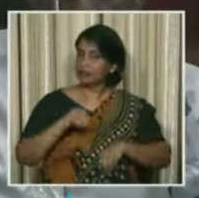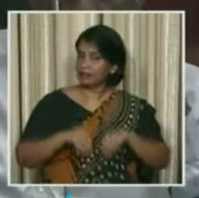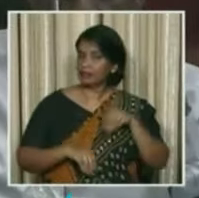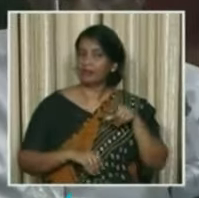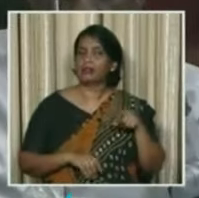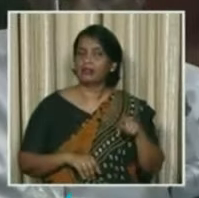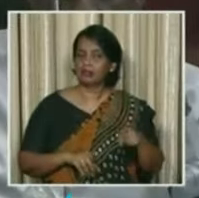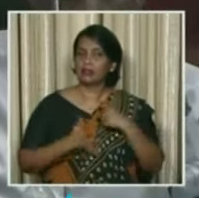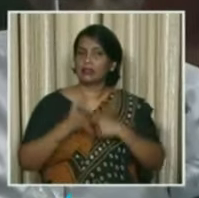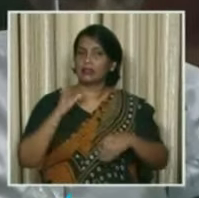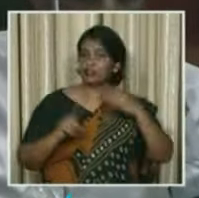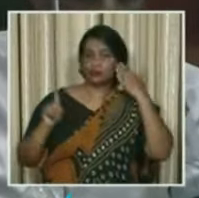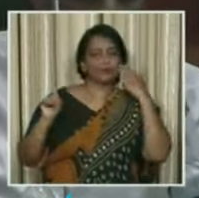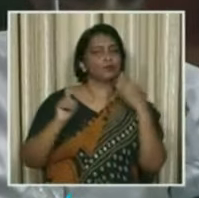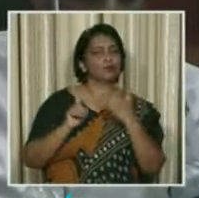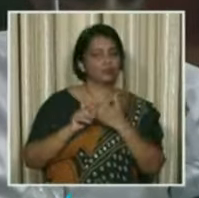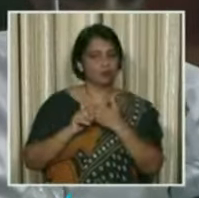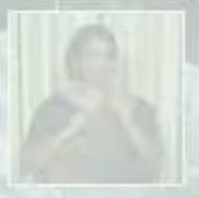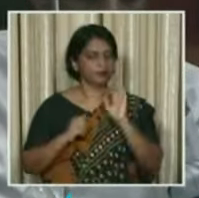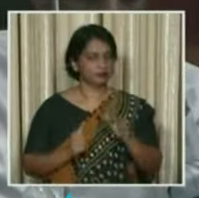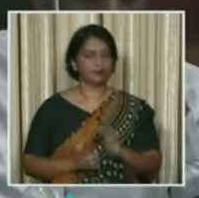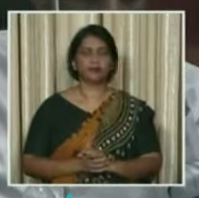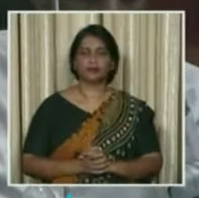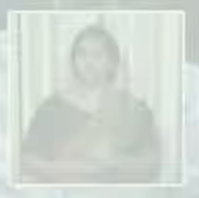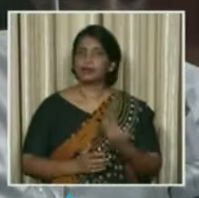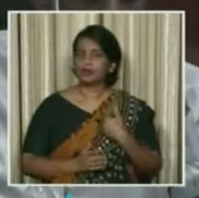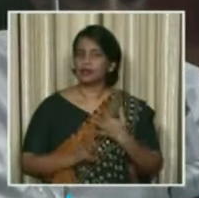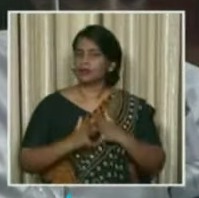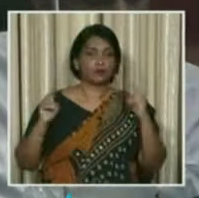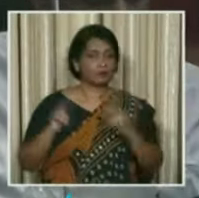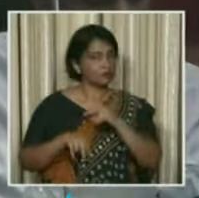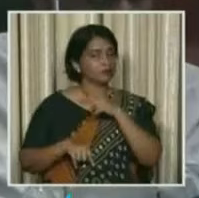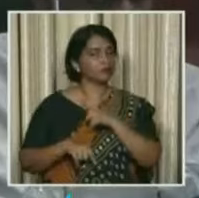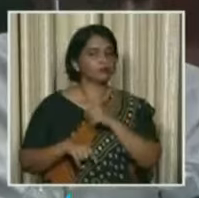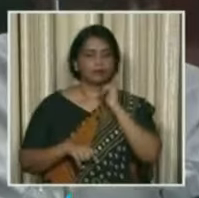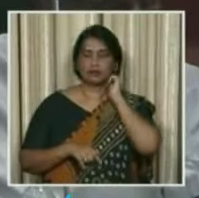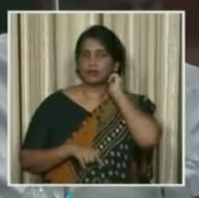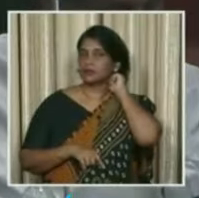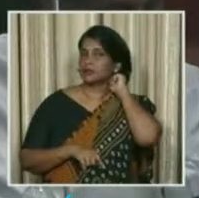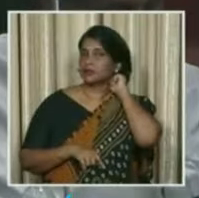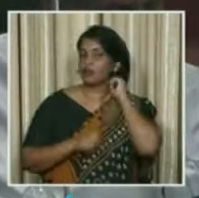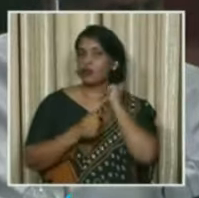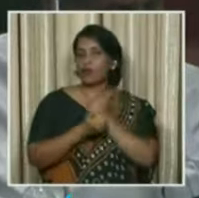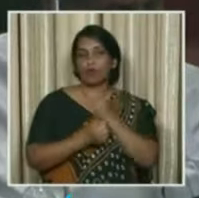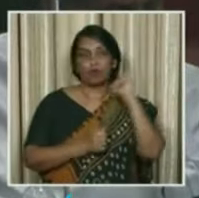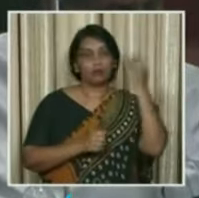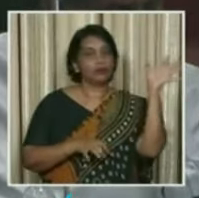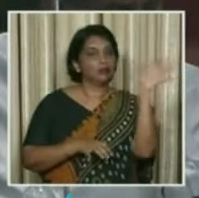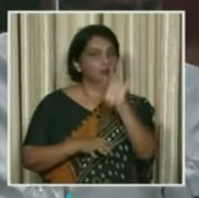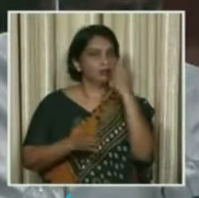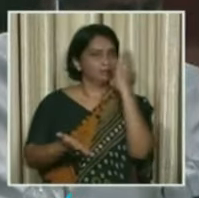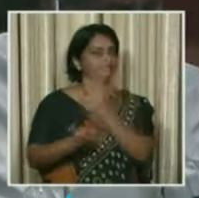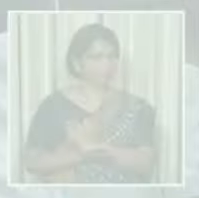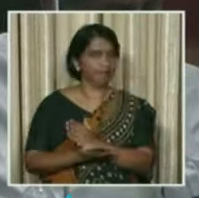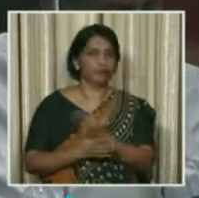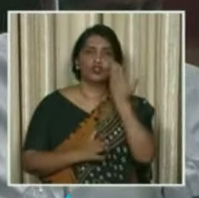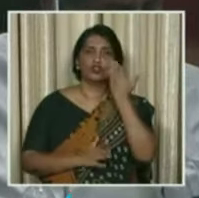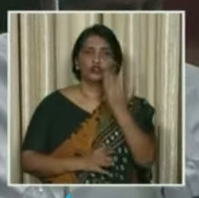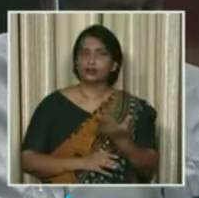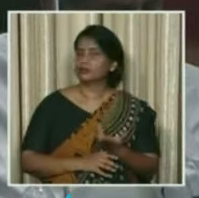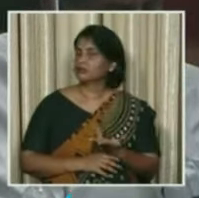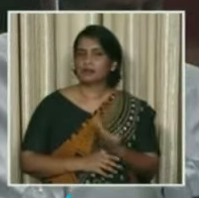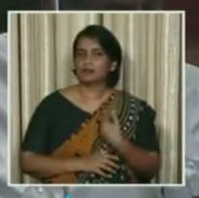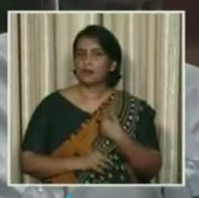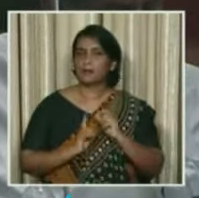පාර්ලිමේන්ට් දේශපාලනේ අරමුණු කරගෙන තමයි මේ වැඩ කටයුතු කරන්නේ අපිට විශාල අපකීම් පොලිස්පතිතුමාගේ පත්වීම අත්හිටවන ඒකෙන් පෙන්නන්නේ අපි